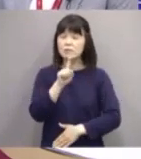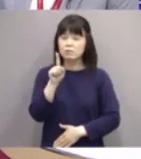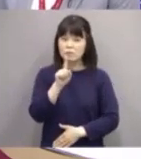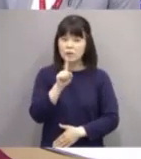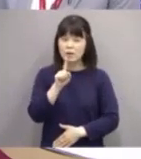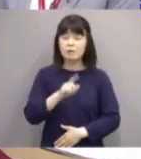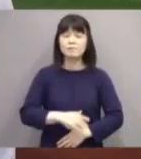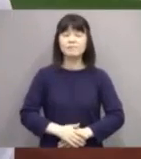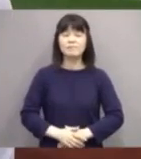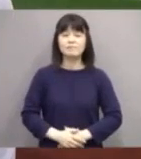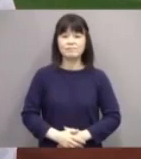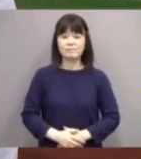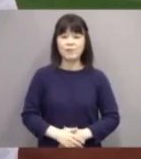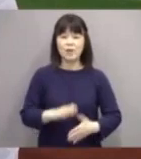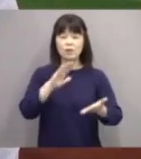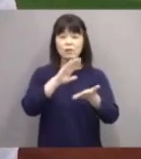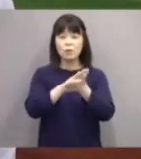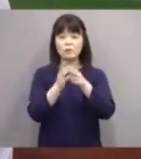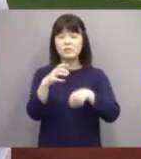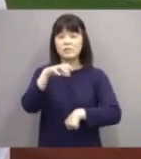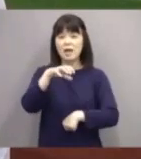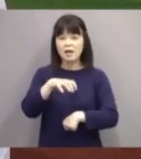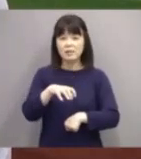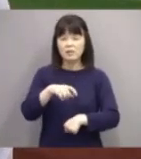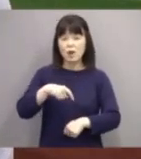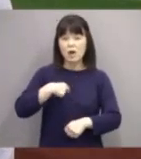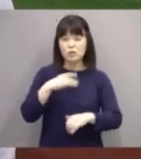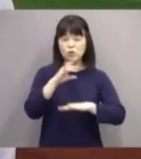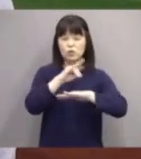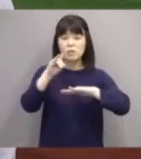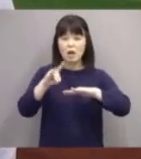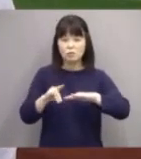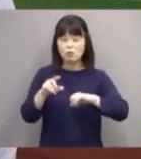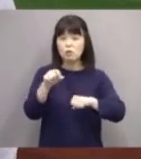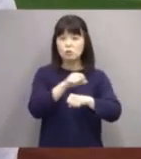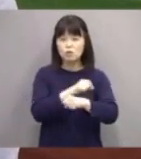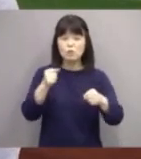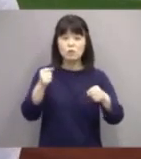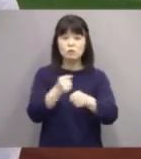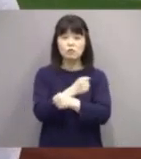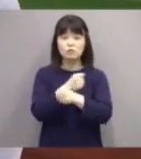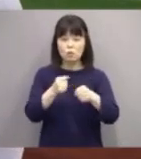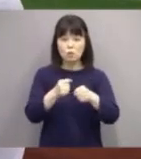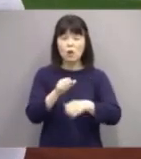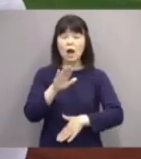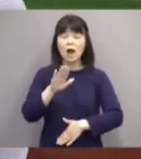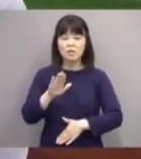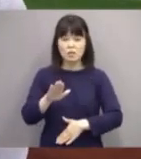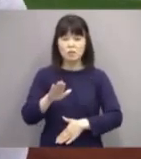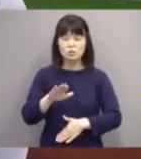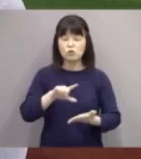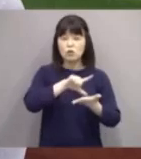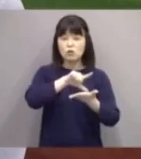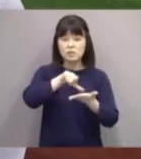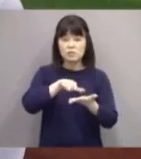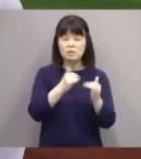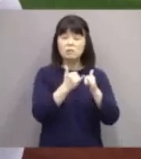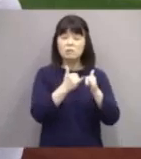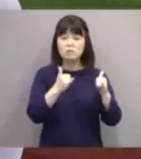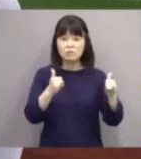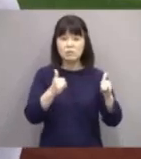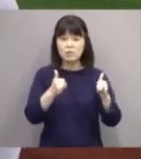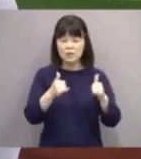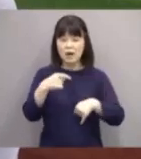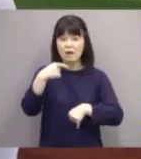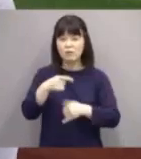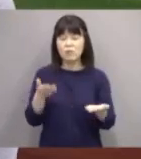ますか？ 幼稚園には自主企画特別授業があり、各幼稚園がそれぞれ地域の方や教育施